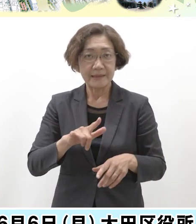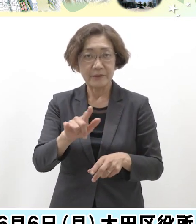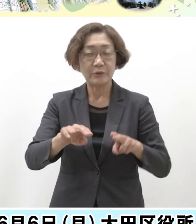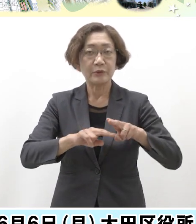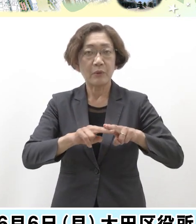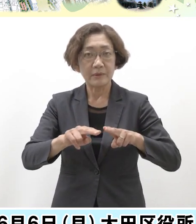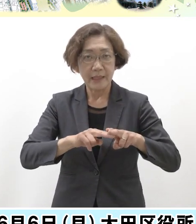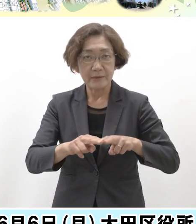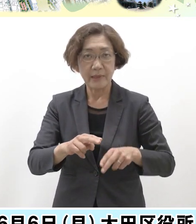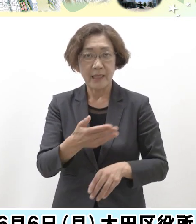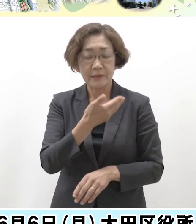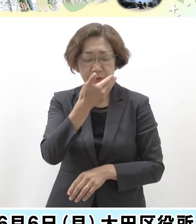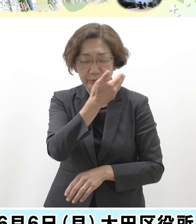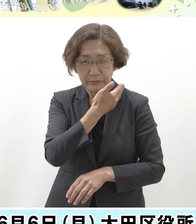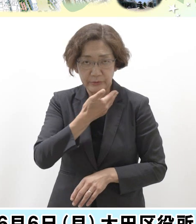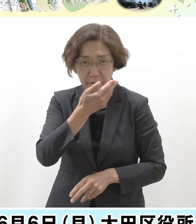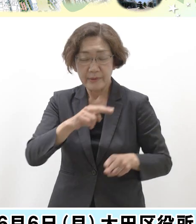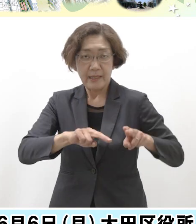いただきたいと思います。